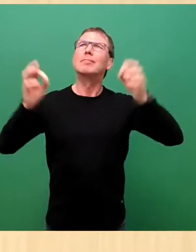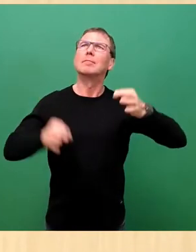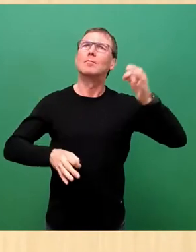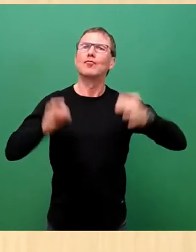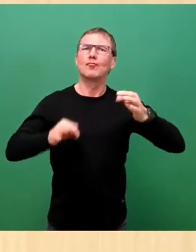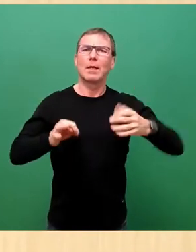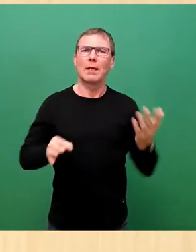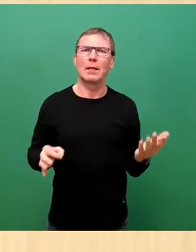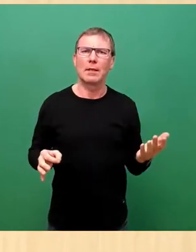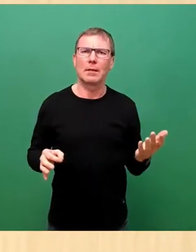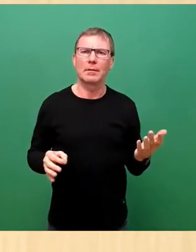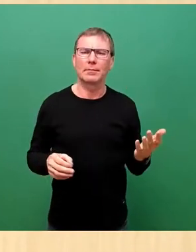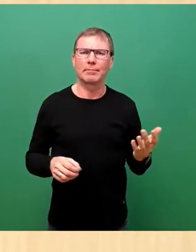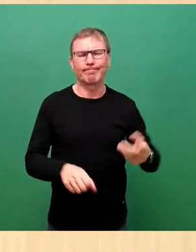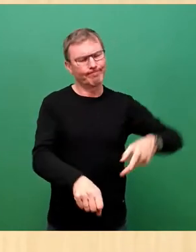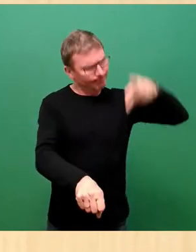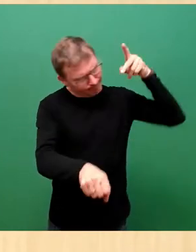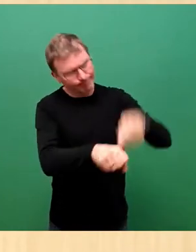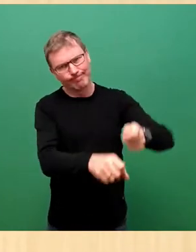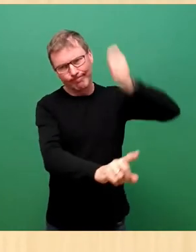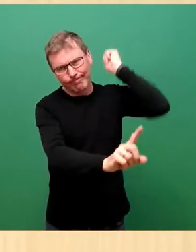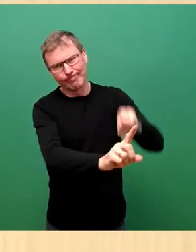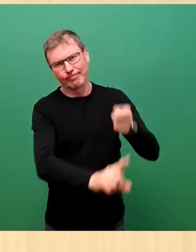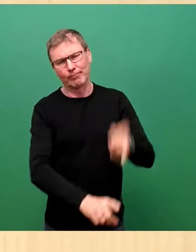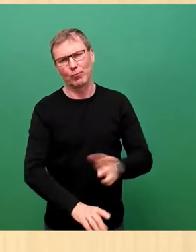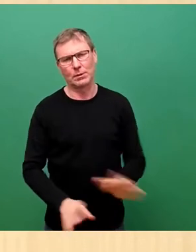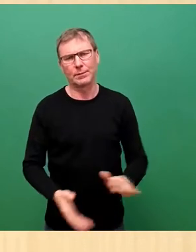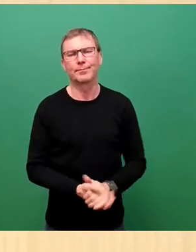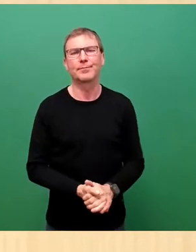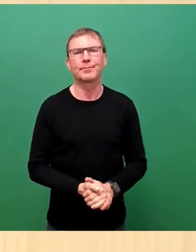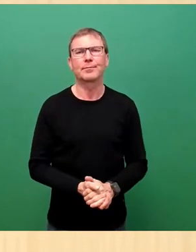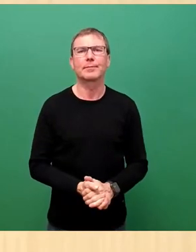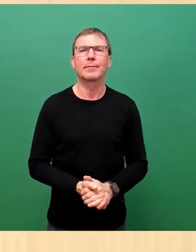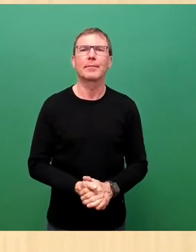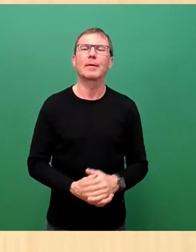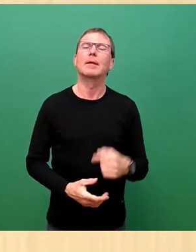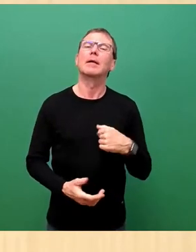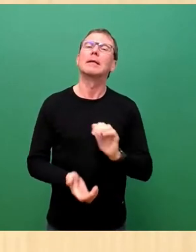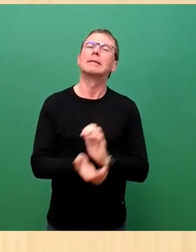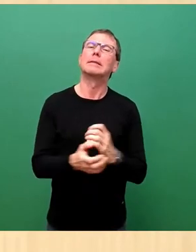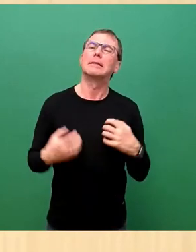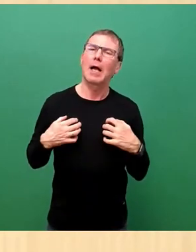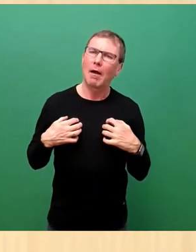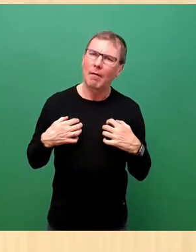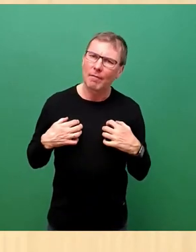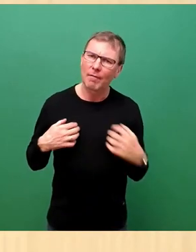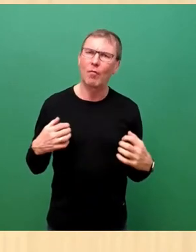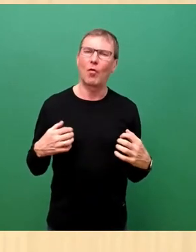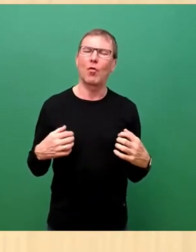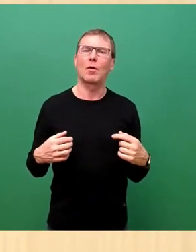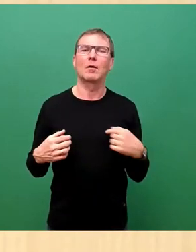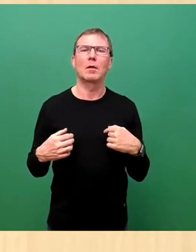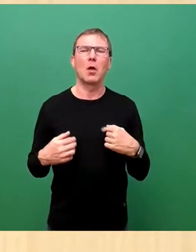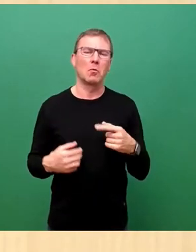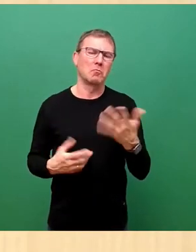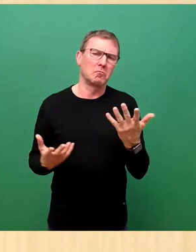ja zu verhageln. Und ich bin sehr froh, dass wir hier offensichtlich eine